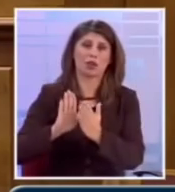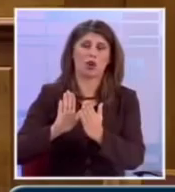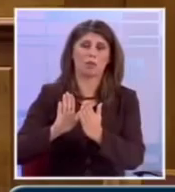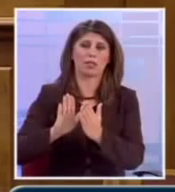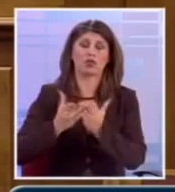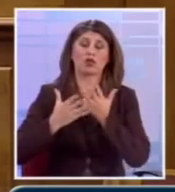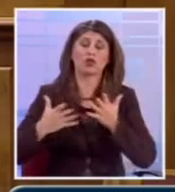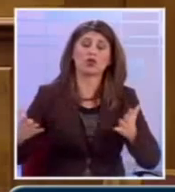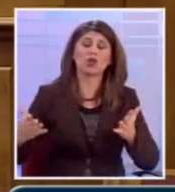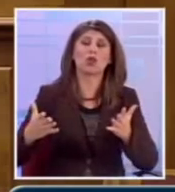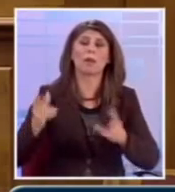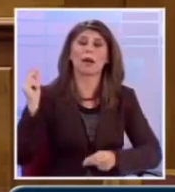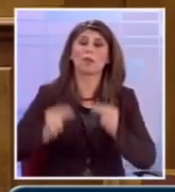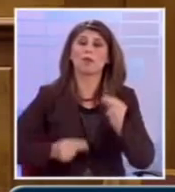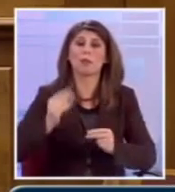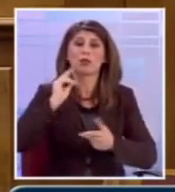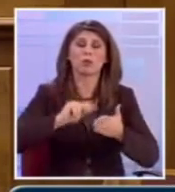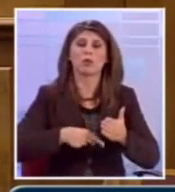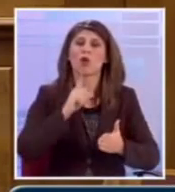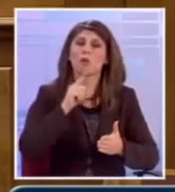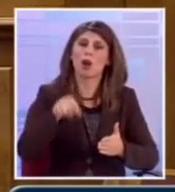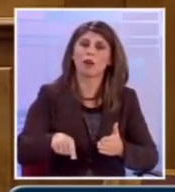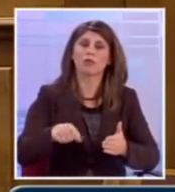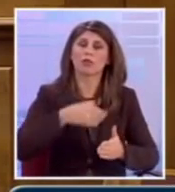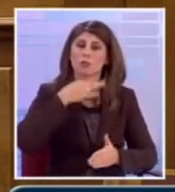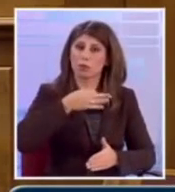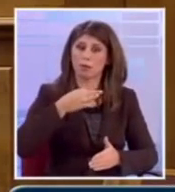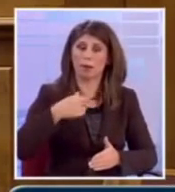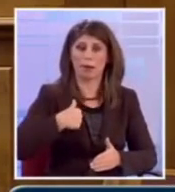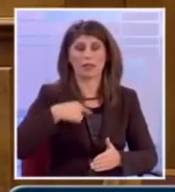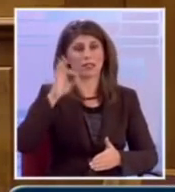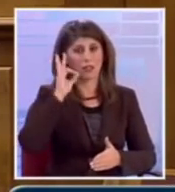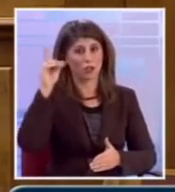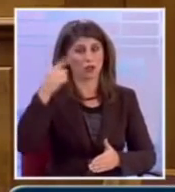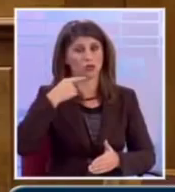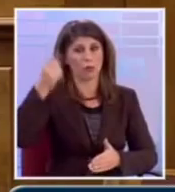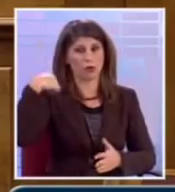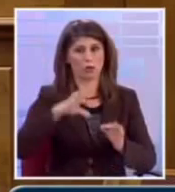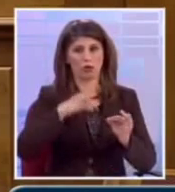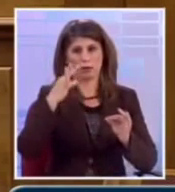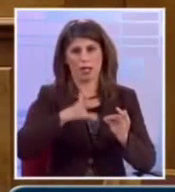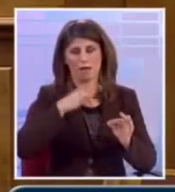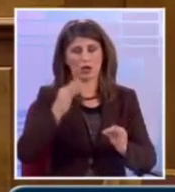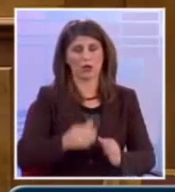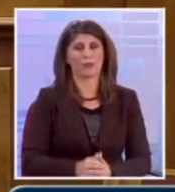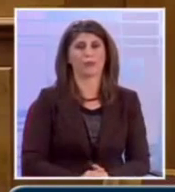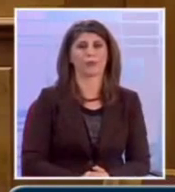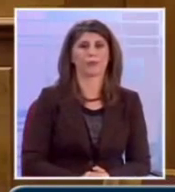μεγάλων πληγών του μνημονίου, όπως αυτό που εξαγγείλαμε εμείς στη Θεσσαλονίκη τον περασμένο Σεπτέμβρη.